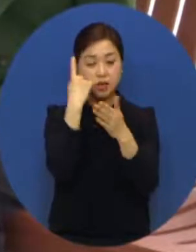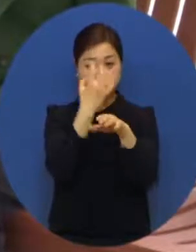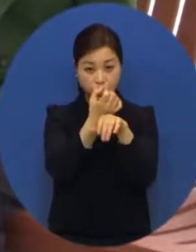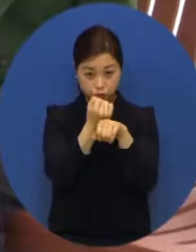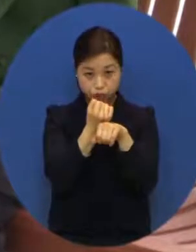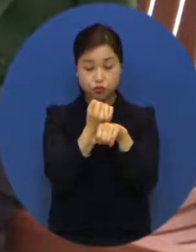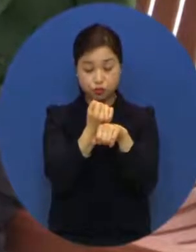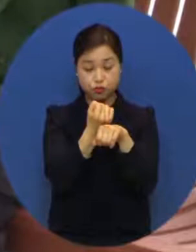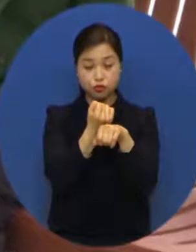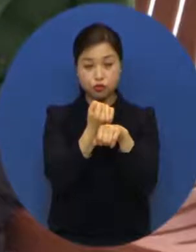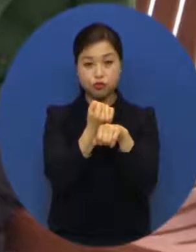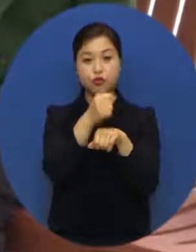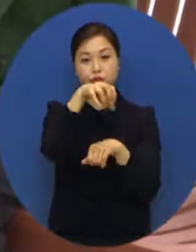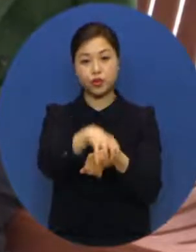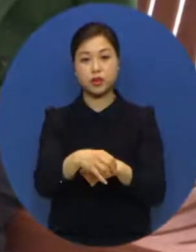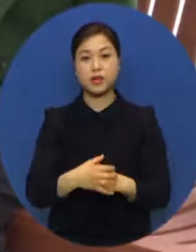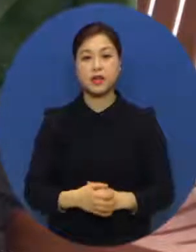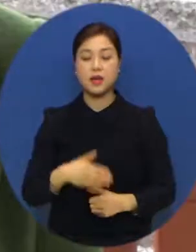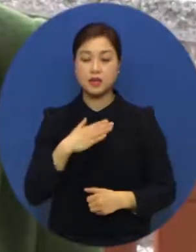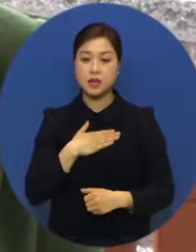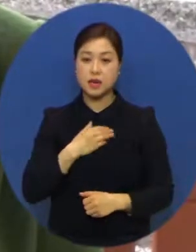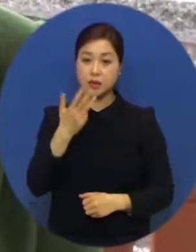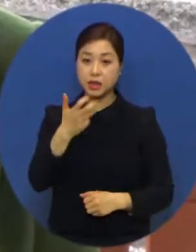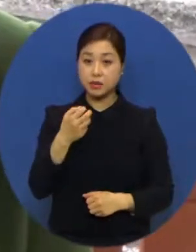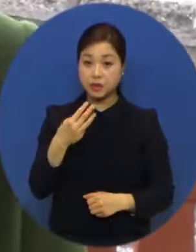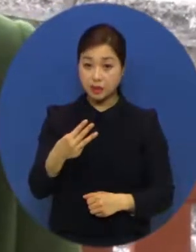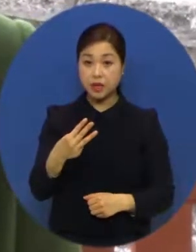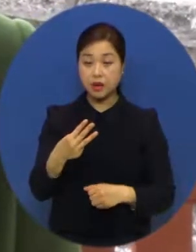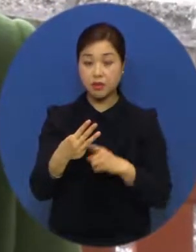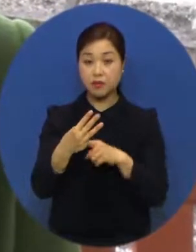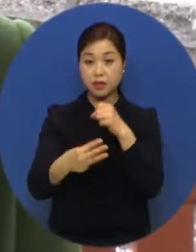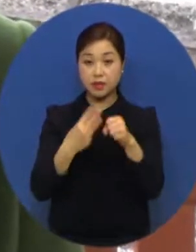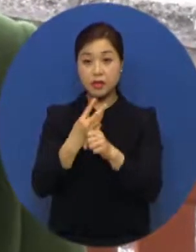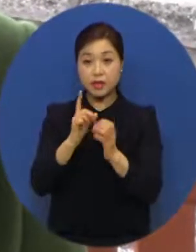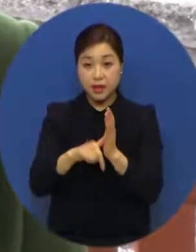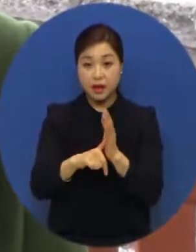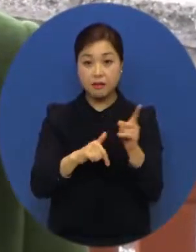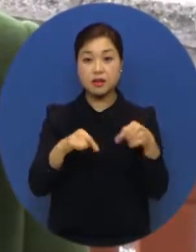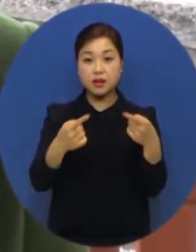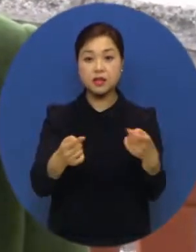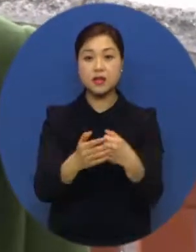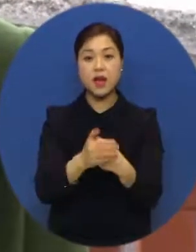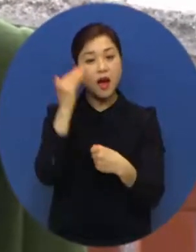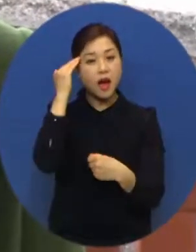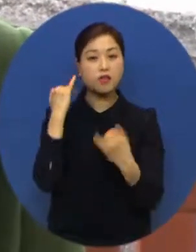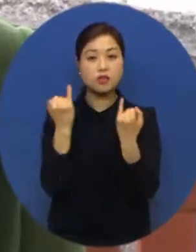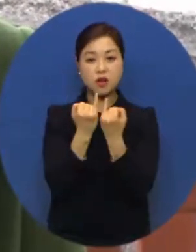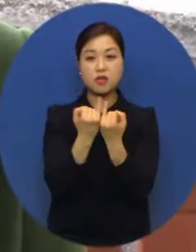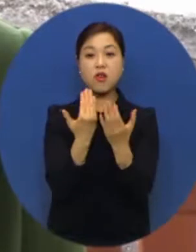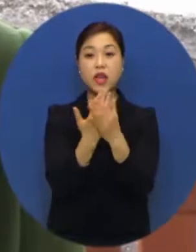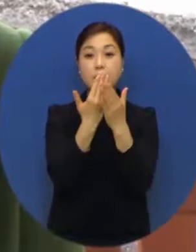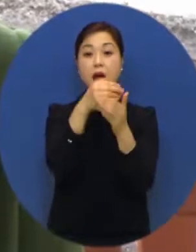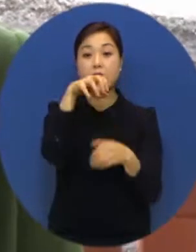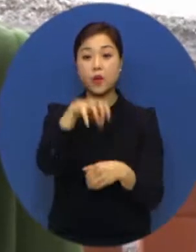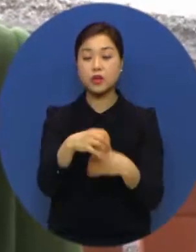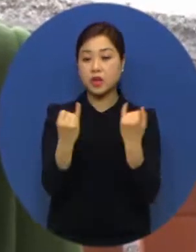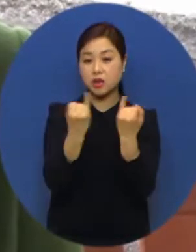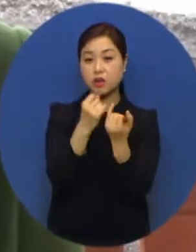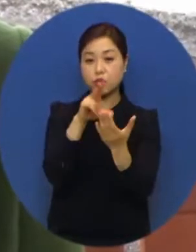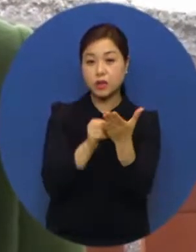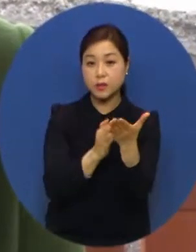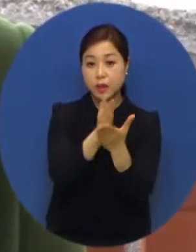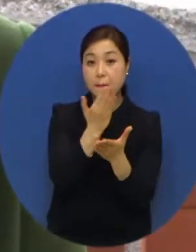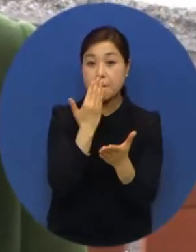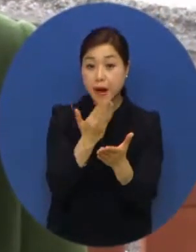한국여성정책연구원 네. 제가 83년도 입사할 때만 해도 한국여성개발원이라고 네. 처음 그 여성 문제를 전담할 수